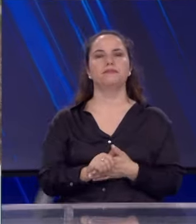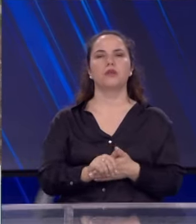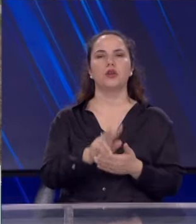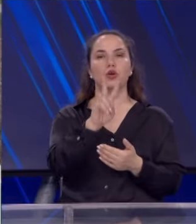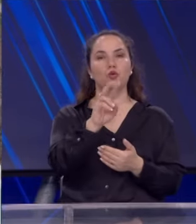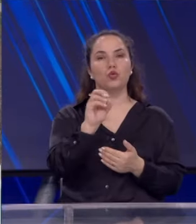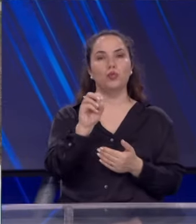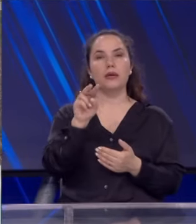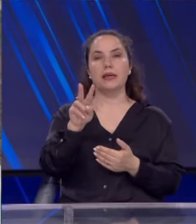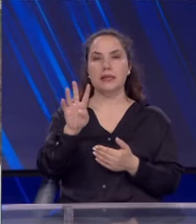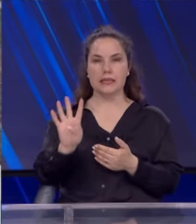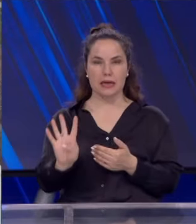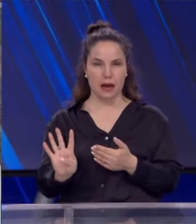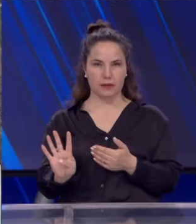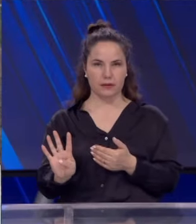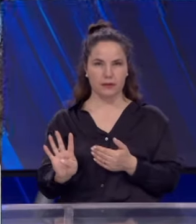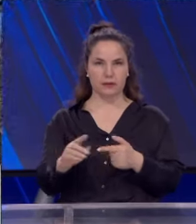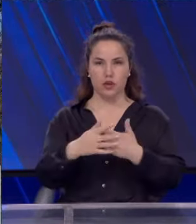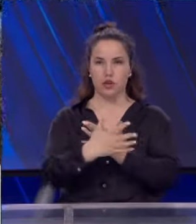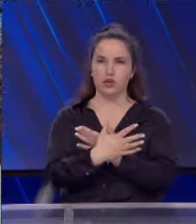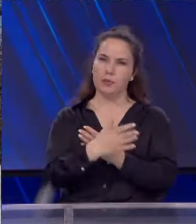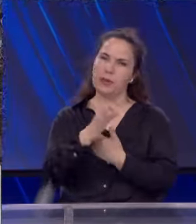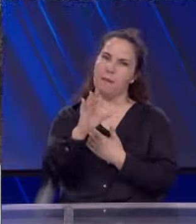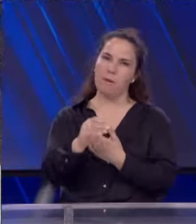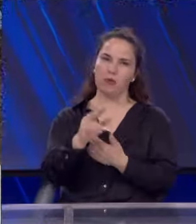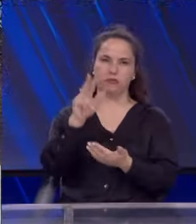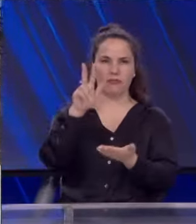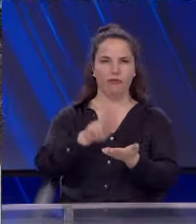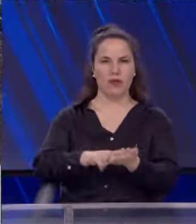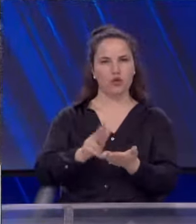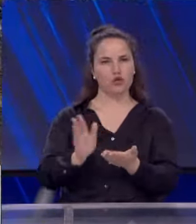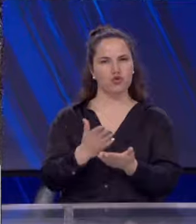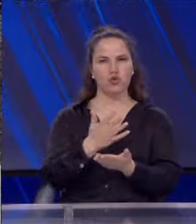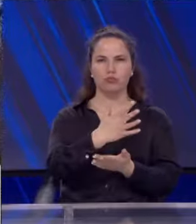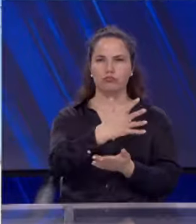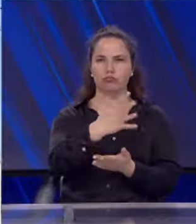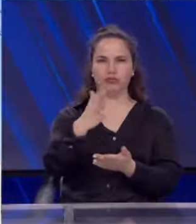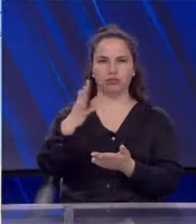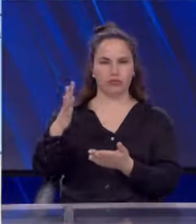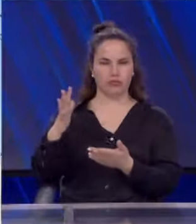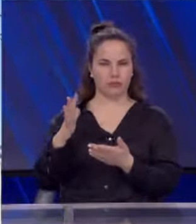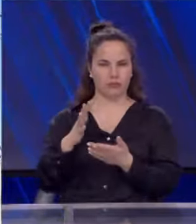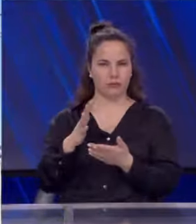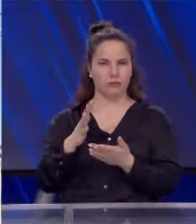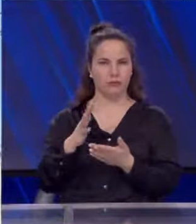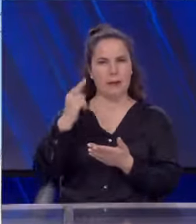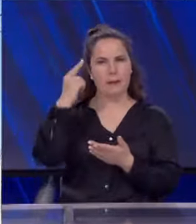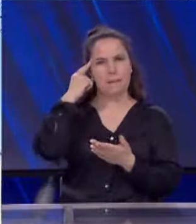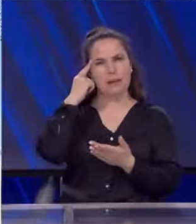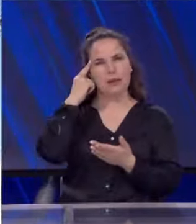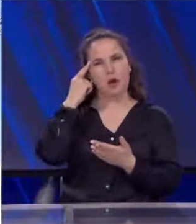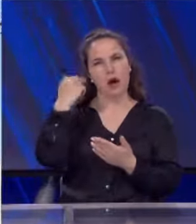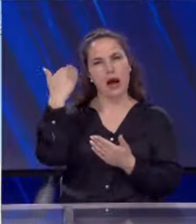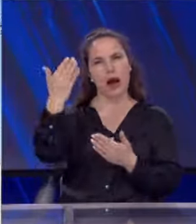2024 konsiderohet si viti pyjeve, ndaj dhe fokus i Ministrisë së Linjës do të jetë tek rëndësia e tyre dhe shtimi i sipërfaqeve të